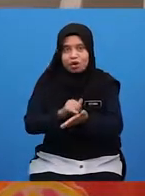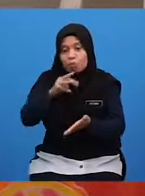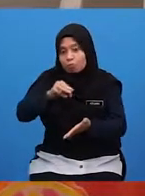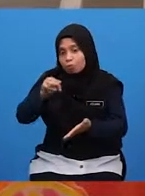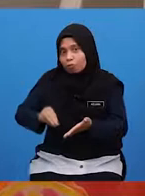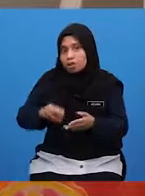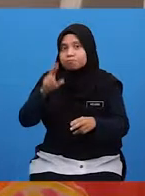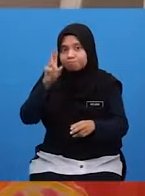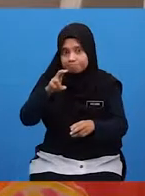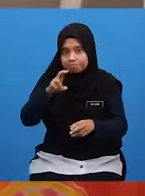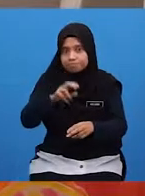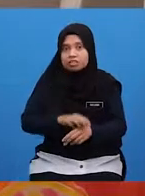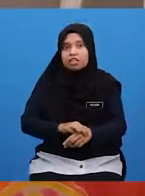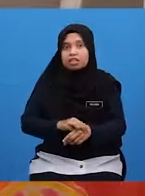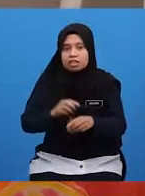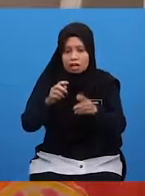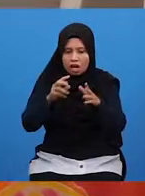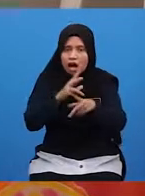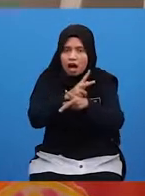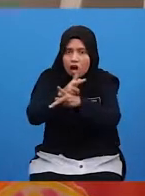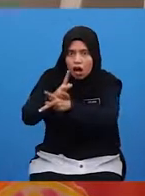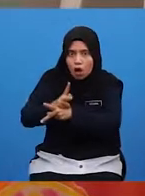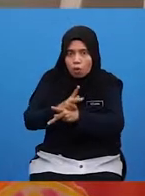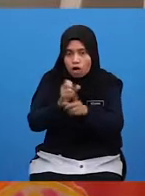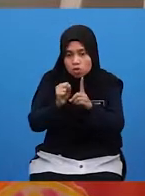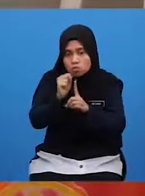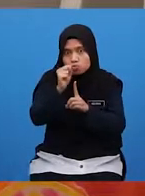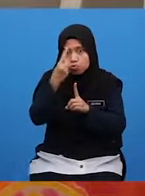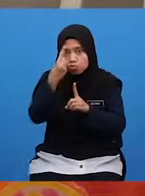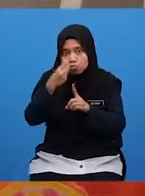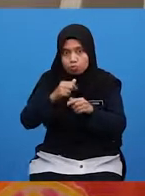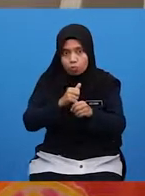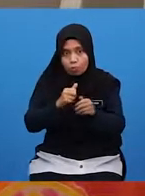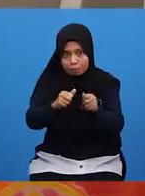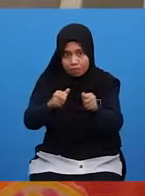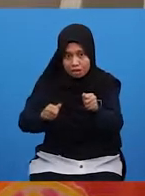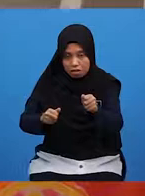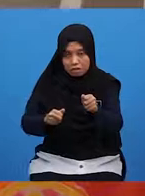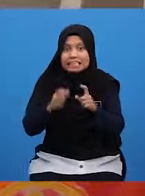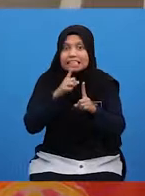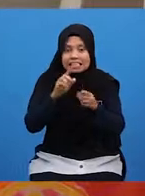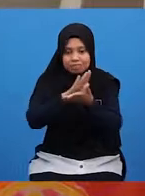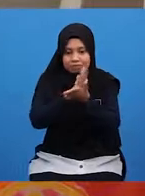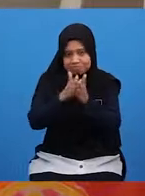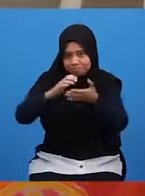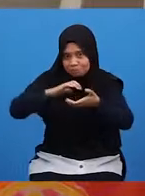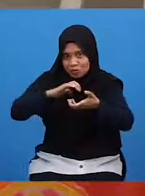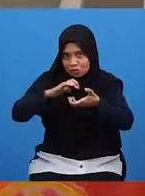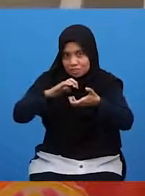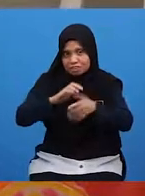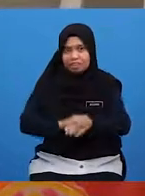lukis, murid-murid haruslah mengawal suhu kepanasan untuk mengelakkan lilin menjadi rosak